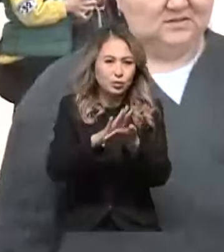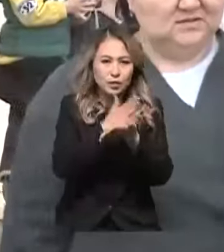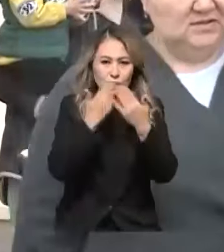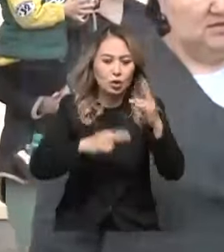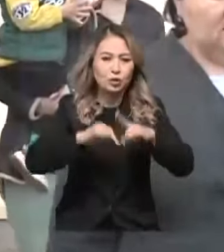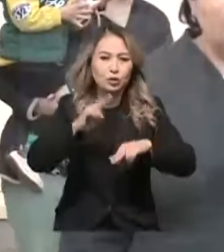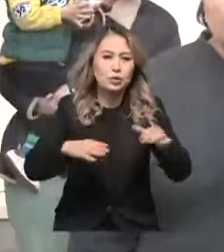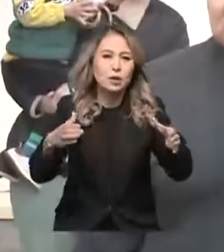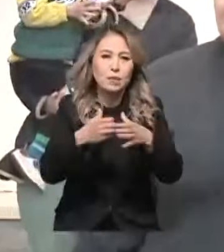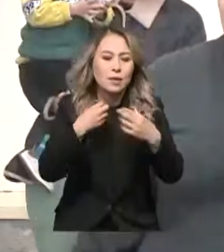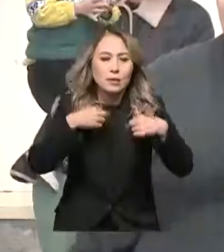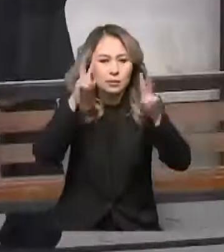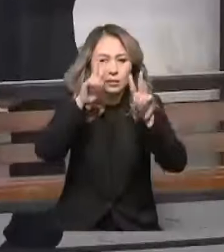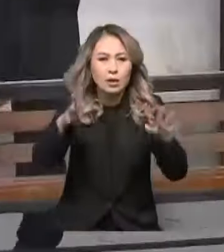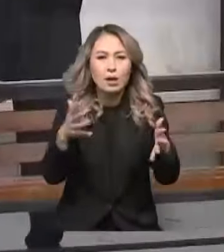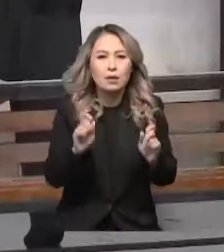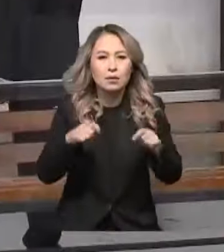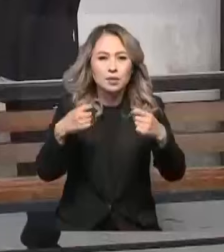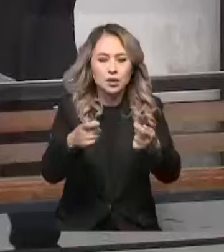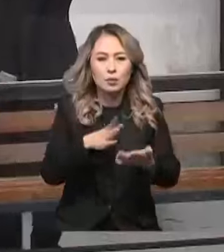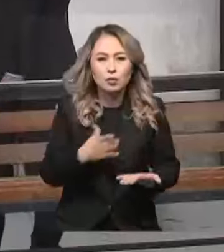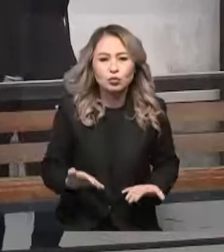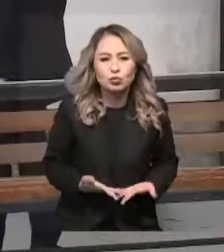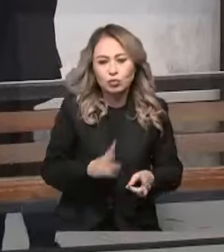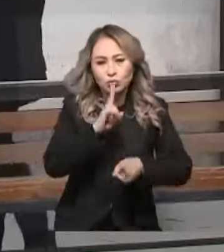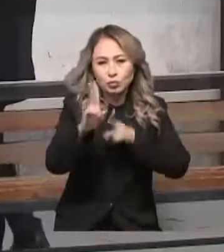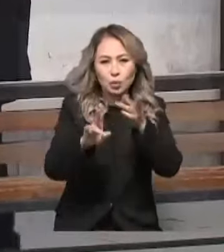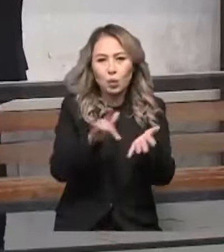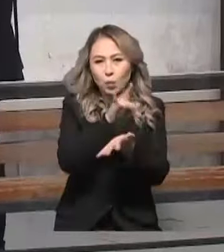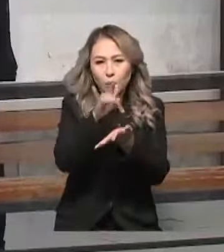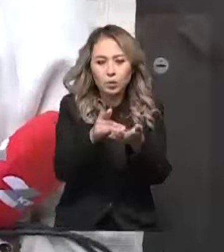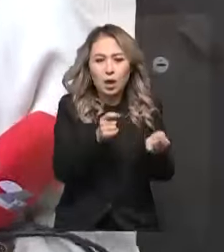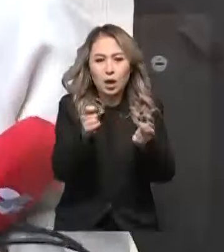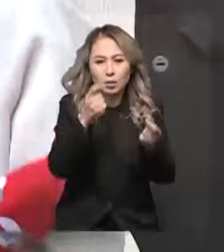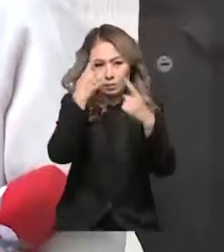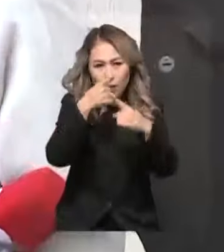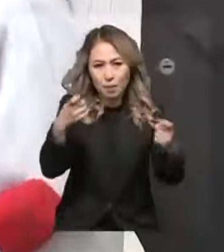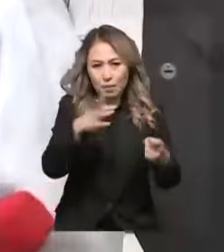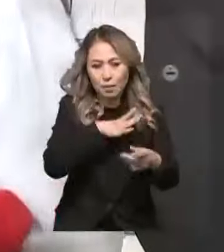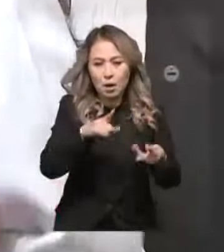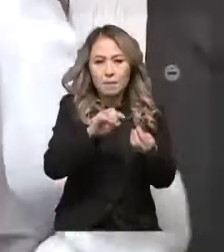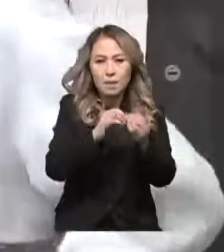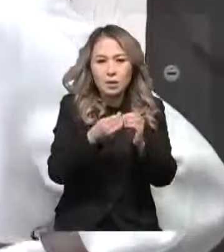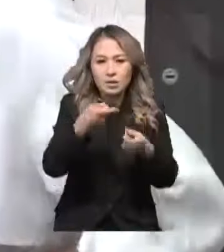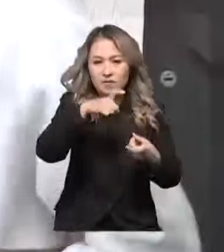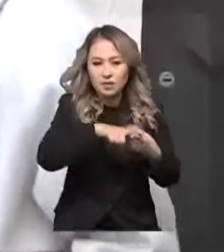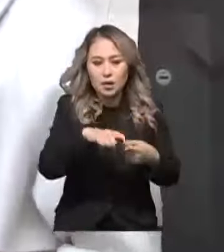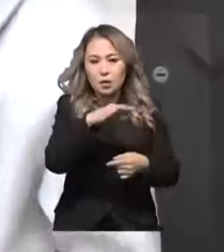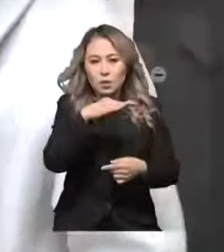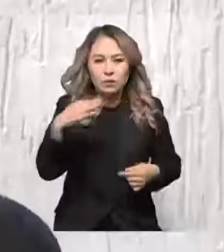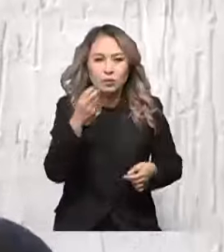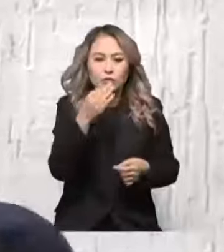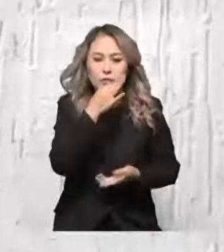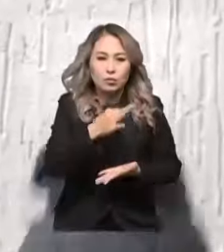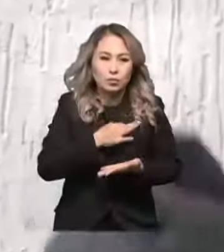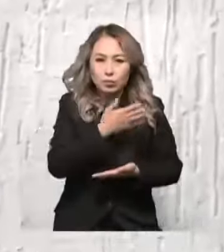Құрылыс компаниясы білмеймін енді қалай тапсырған. Тұрғындардың базынасын айтып қала әкімдігіне хабарластық, бірақ мәселеге қатысты ресми жауап әлі